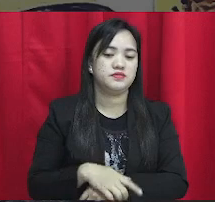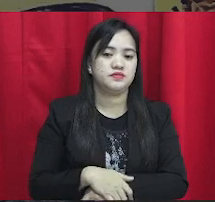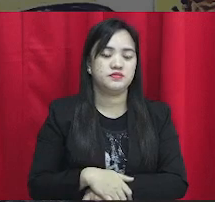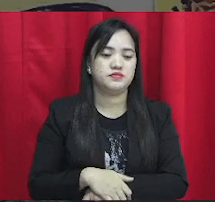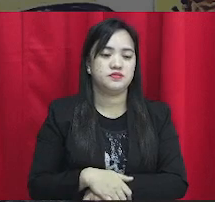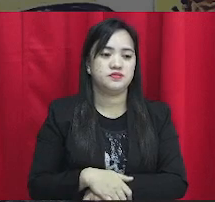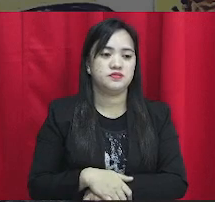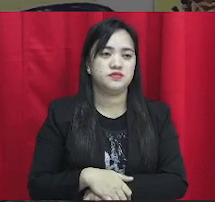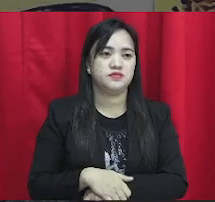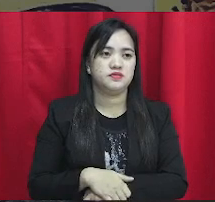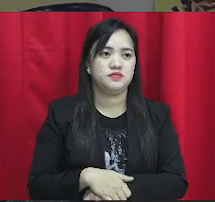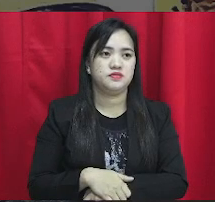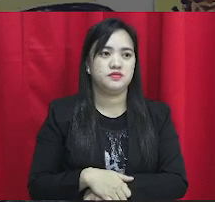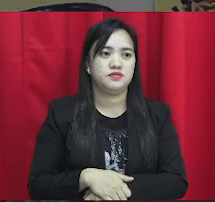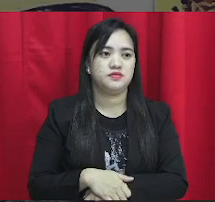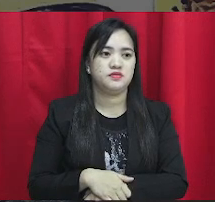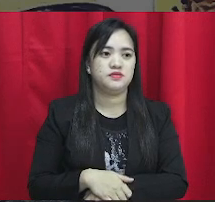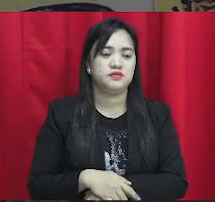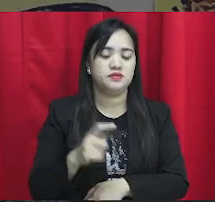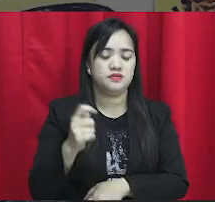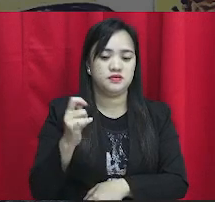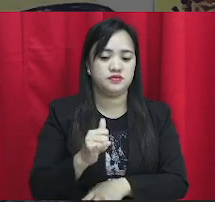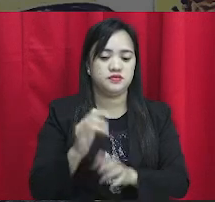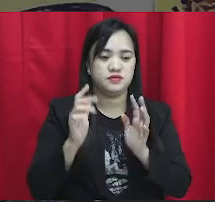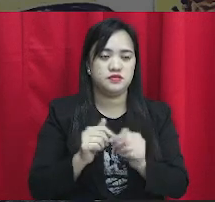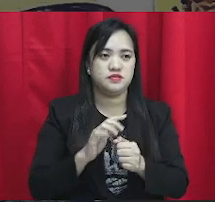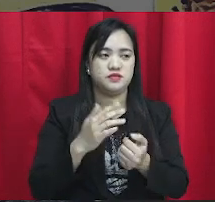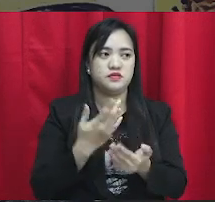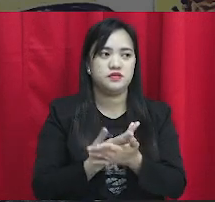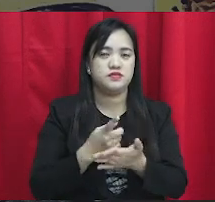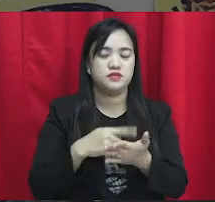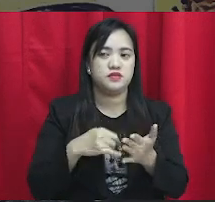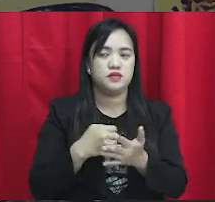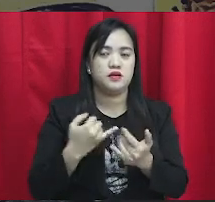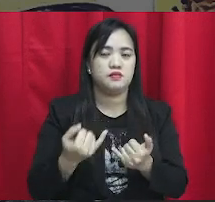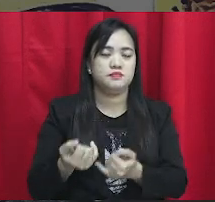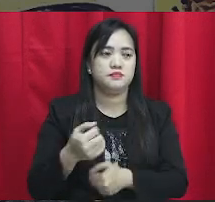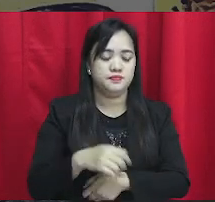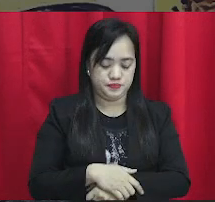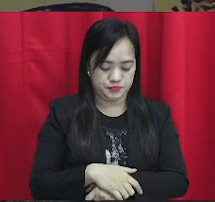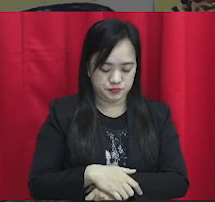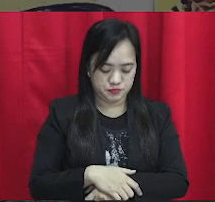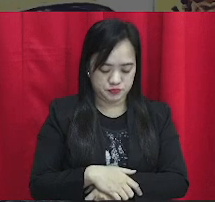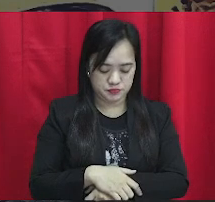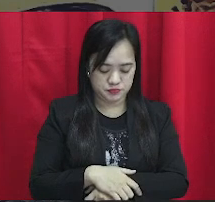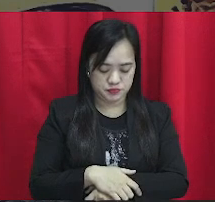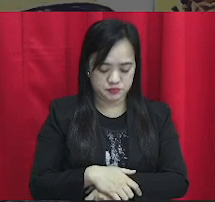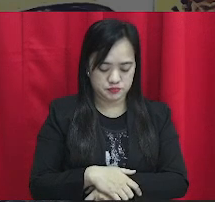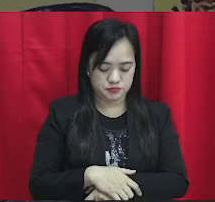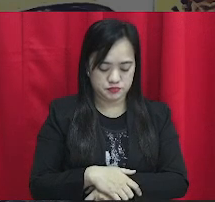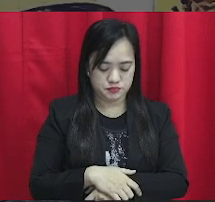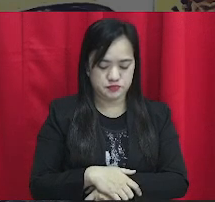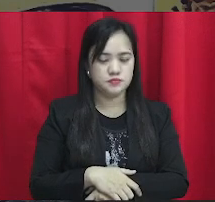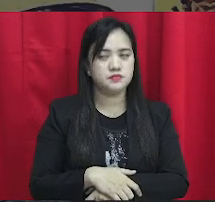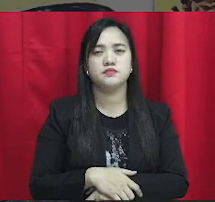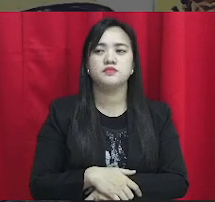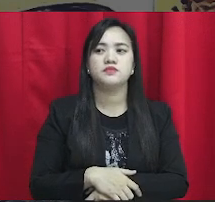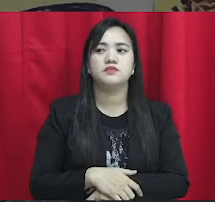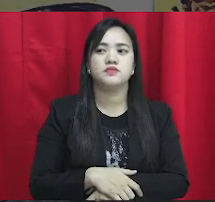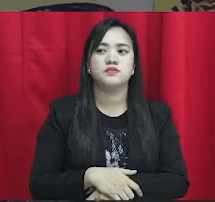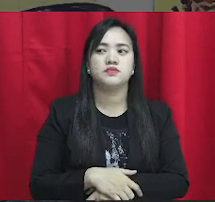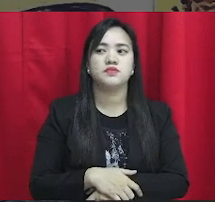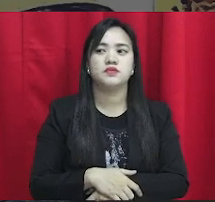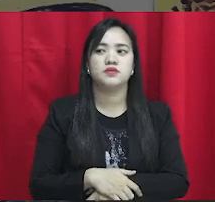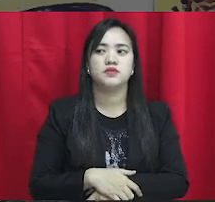Panggabi po siya, tulog po siya ngayon. Ano po trabaho ni Sir na? Driver po sa